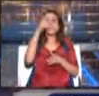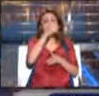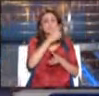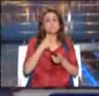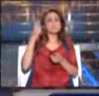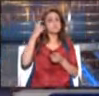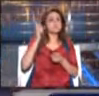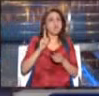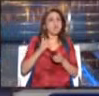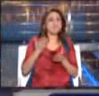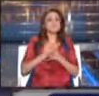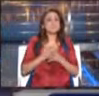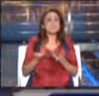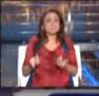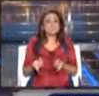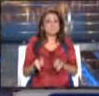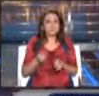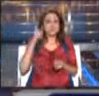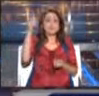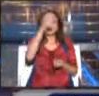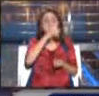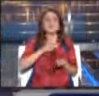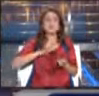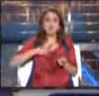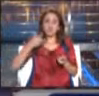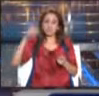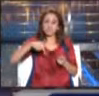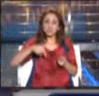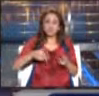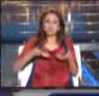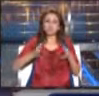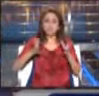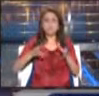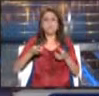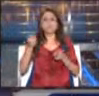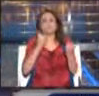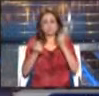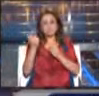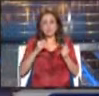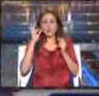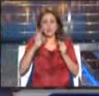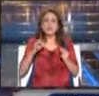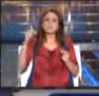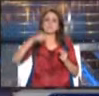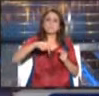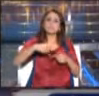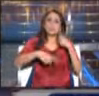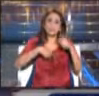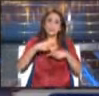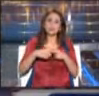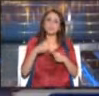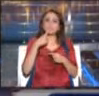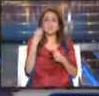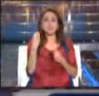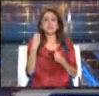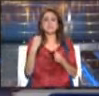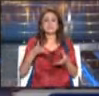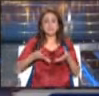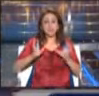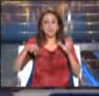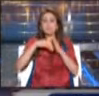لا نعلمها. البعض يطالب بعودة الرياضة النهاردة، والبعض يطالب بتهيئة المناخ لعودة